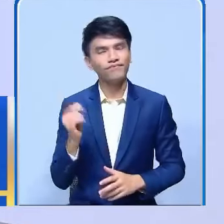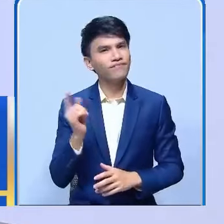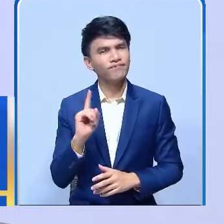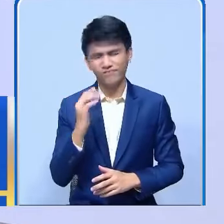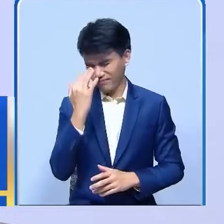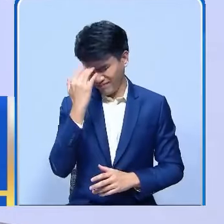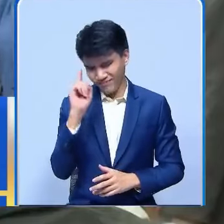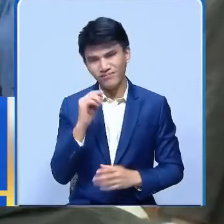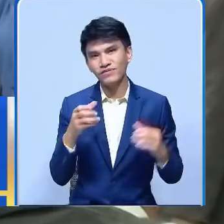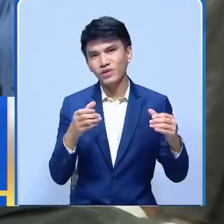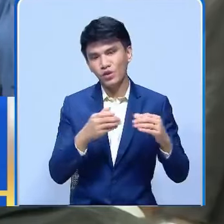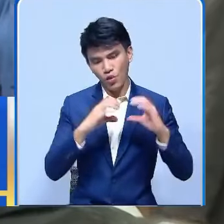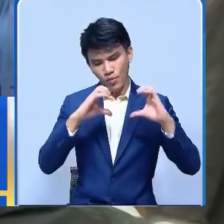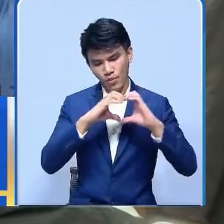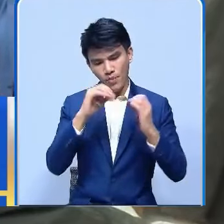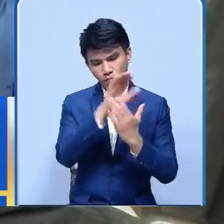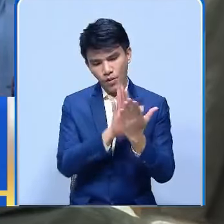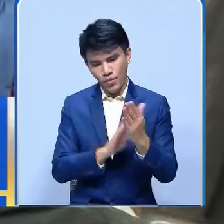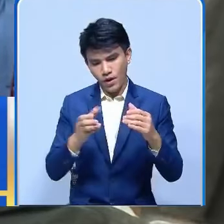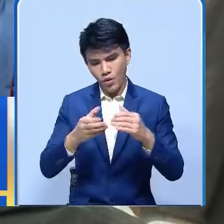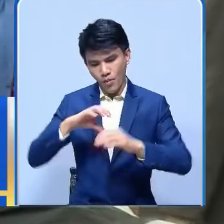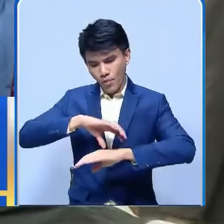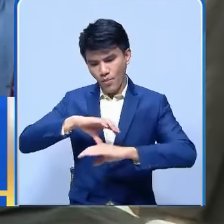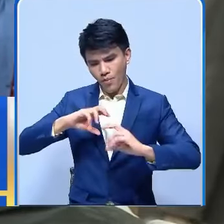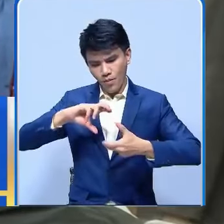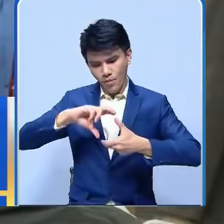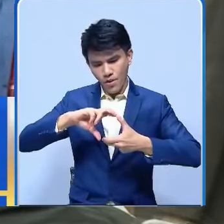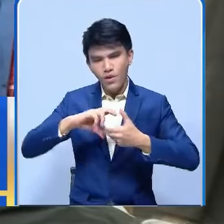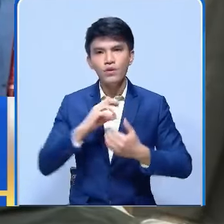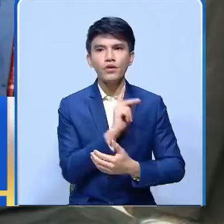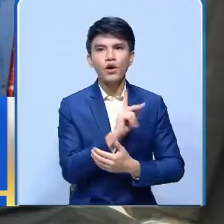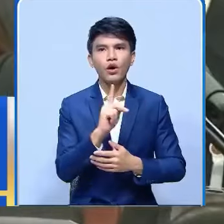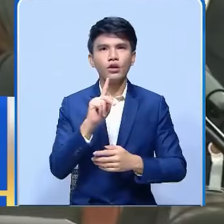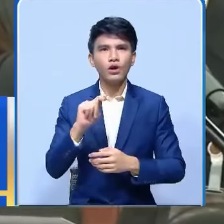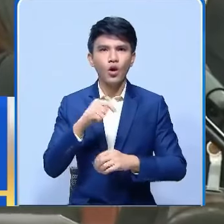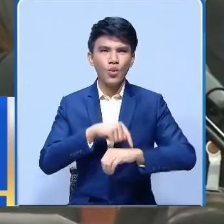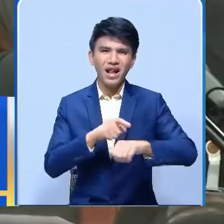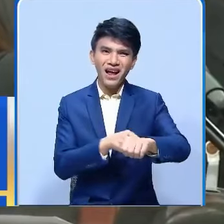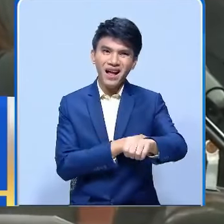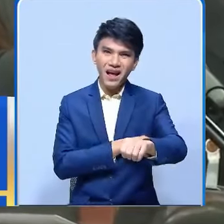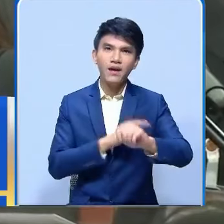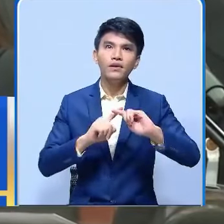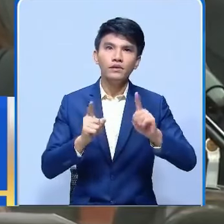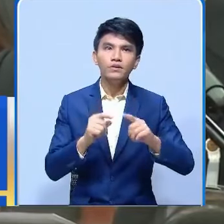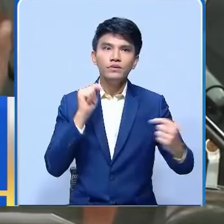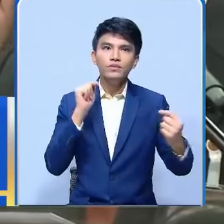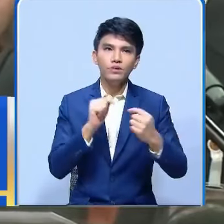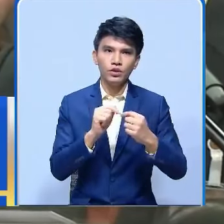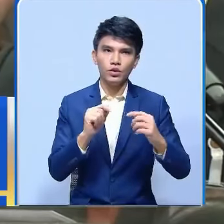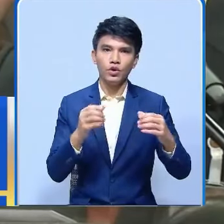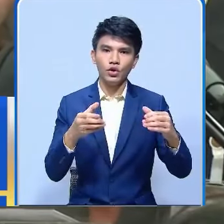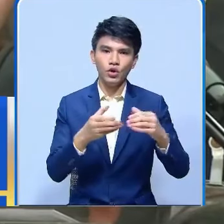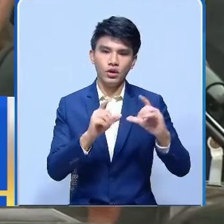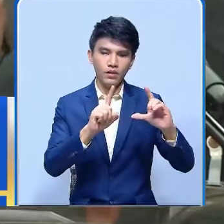ณีของพรรคภูมิใจไทยกับพรรคพลังประชารัฐกกต.ใช้เวลาวินิจฉัยนานมากแต่กับกรณีพรรคอนาคตให